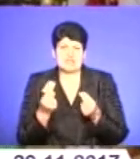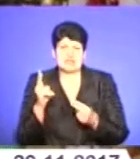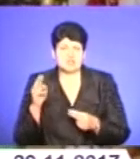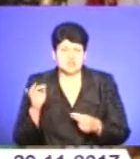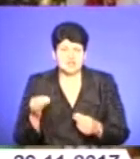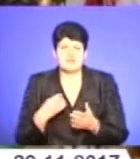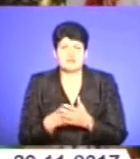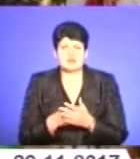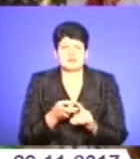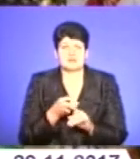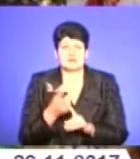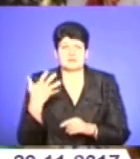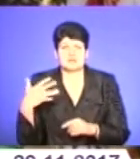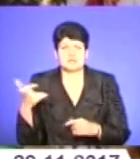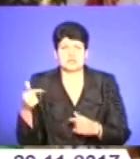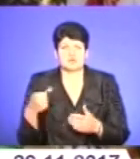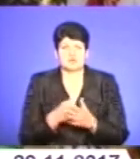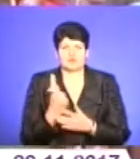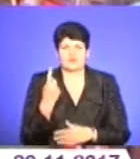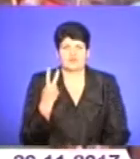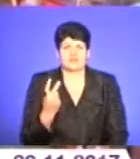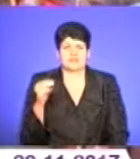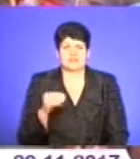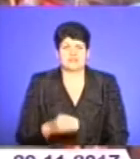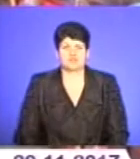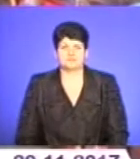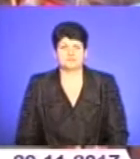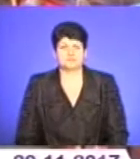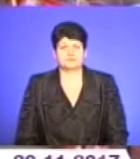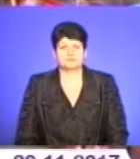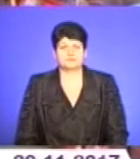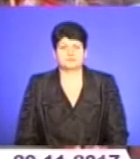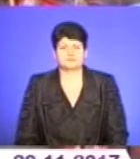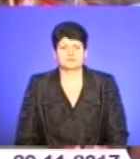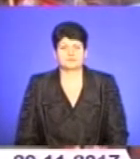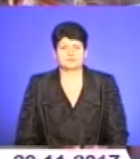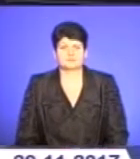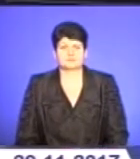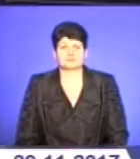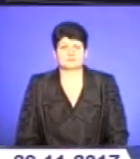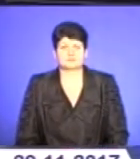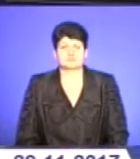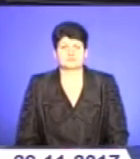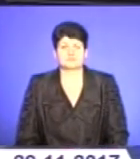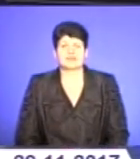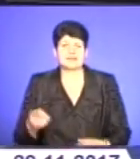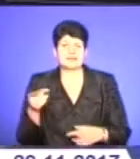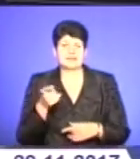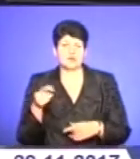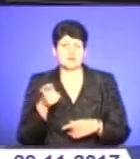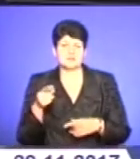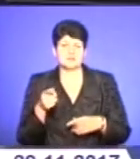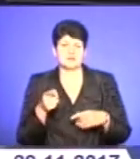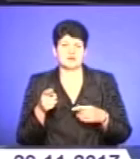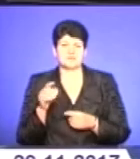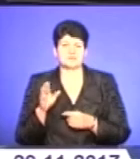яких коливається від 50 гривень до 2000. Соломія Струс, Василь Панчук, Вісті ТТБ. Тернопільська Айшварія